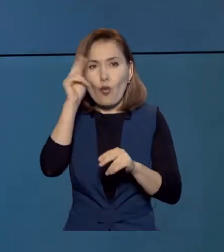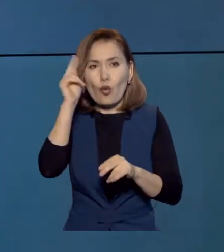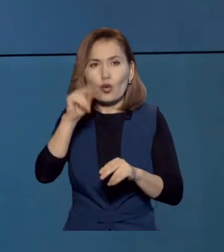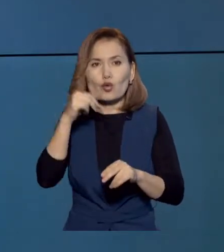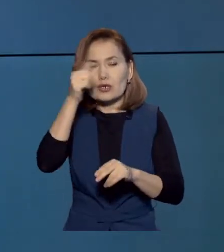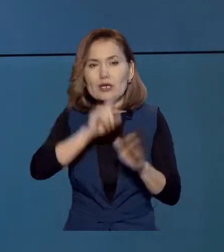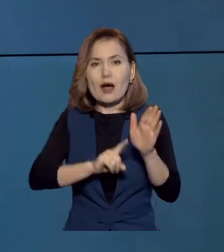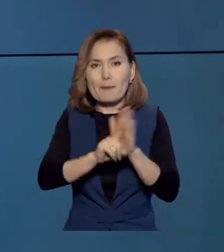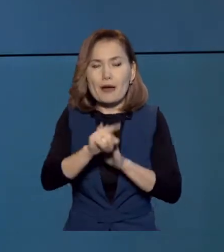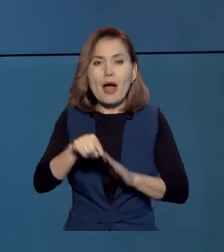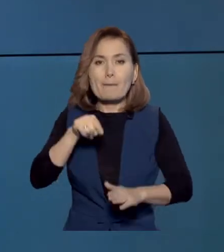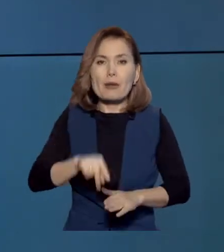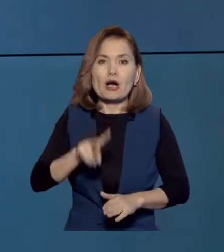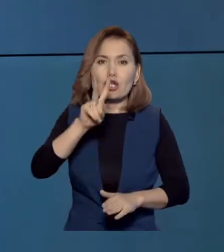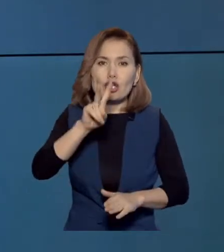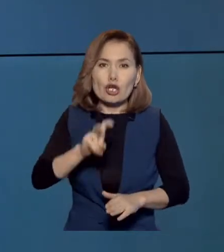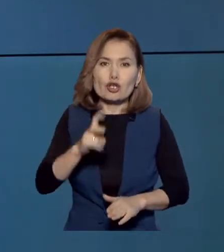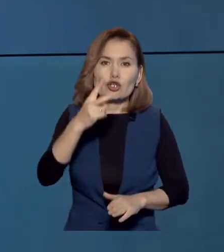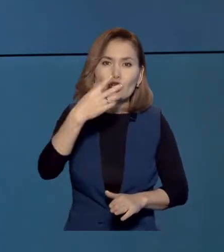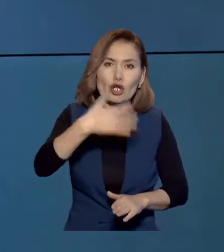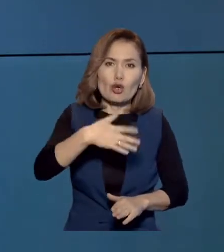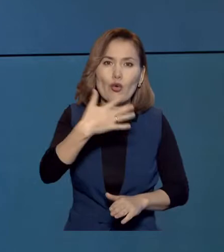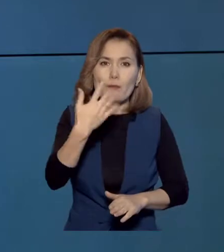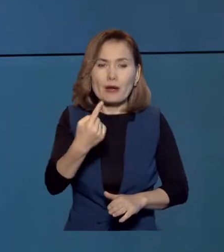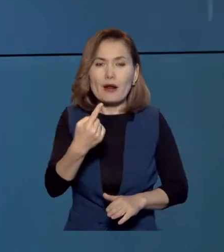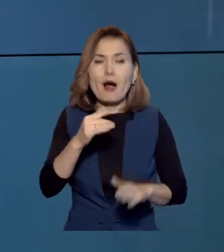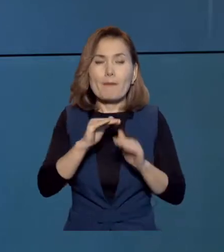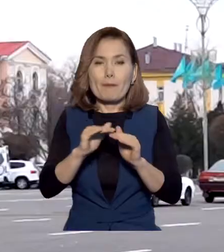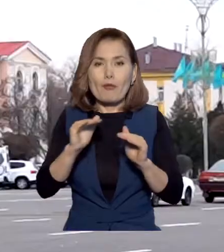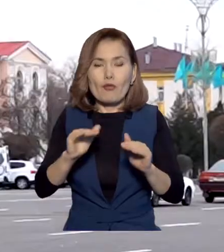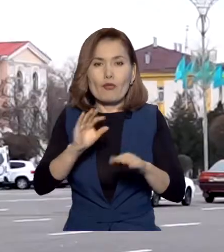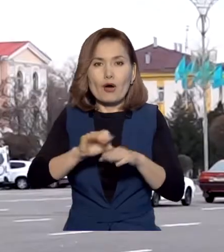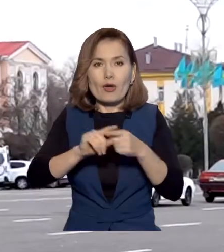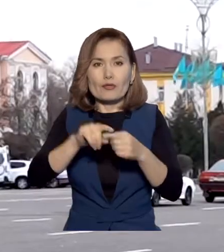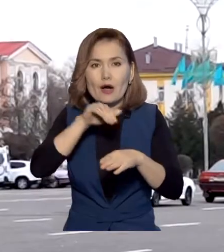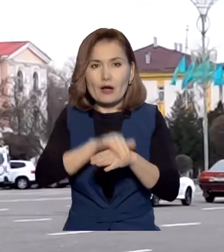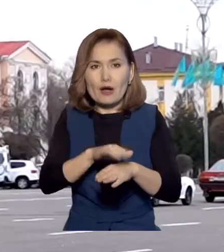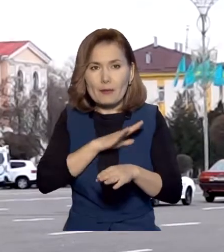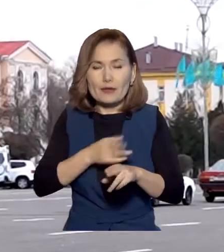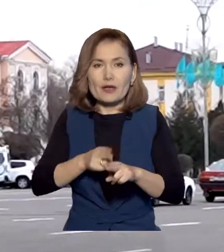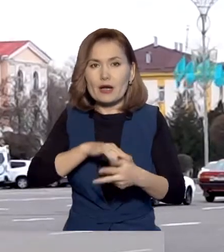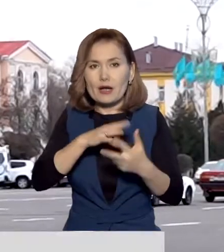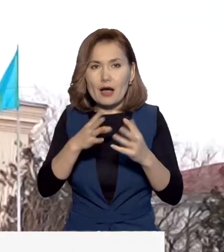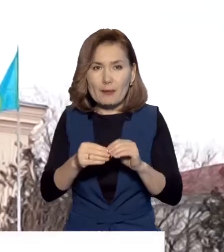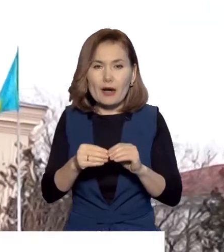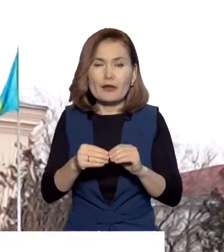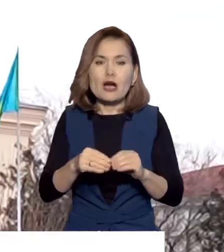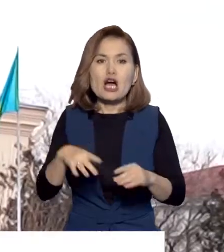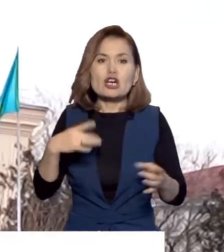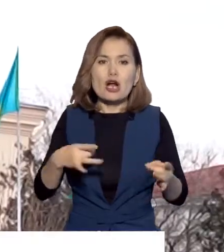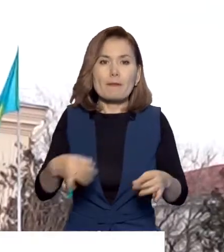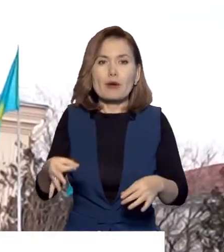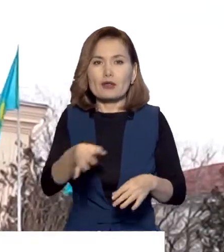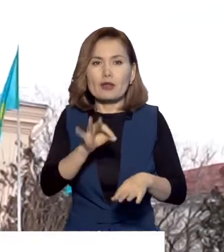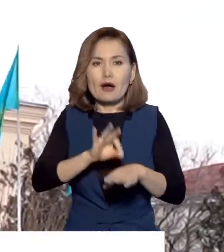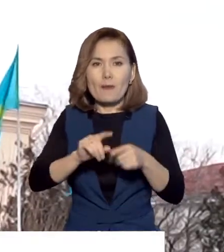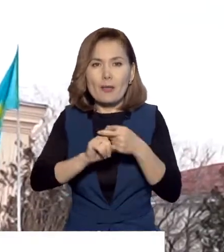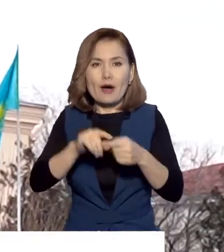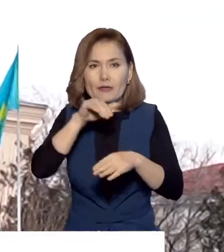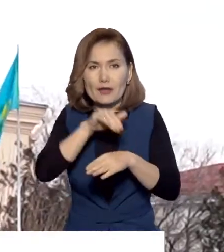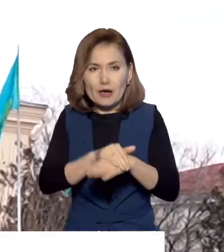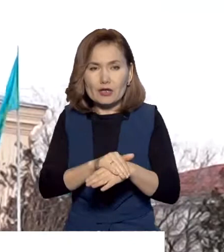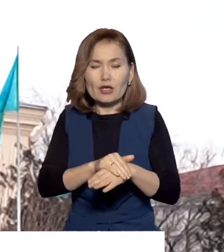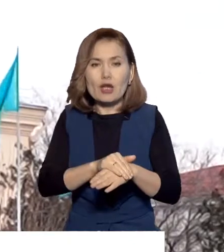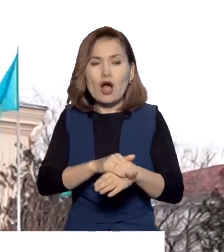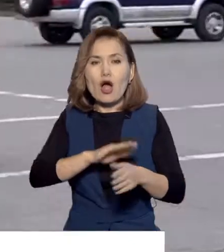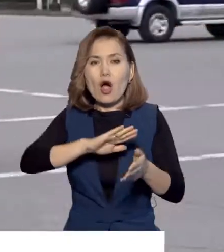басталғалы 1251 оқушы ауырған. Басқа аймақтарда да жағдай мәз емес. Мәселен, Жамбыл облысында коронавирус жұқтырғандар